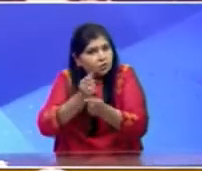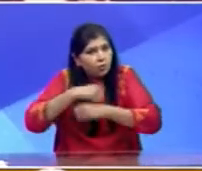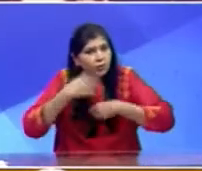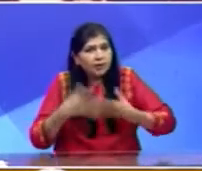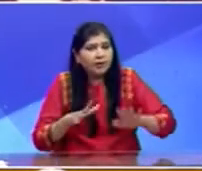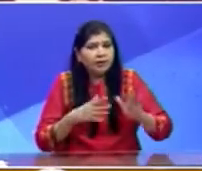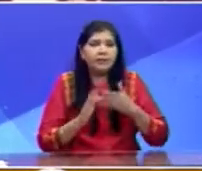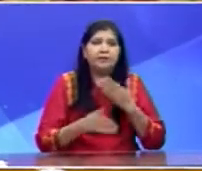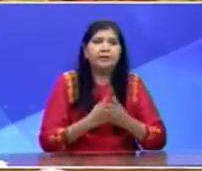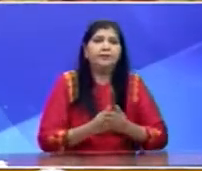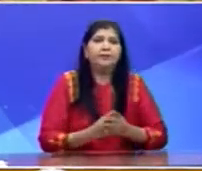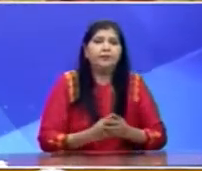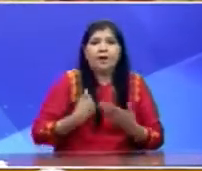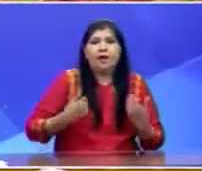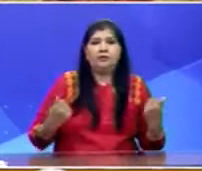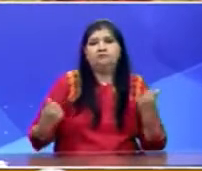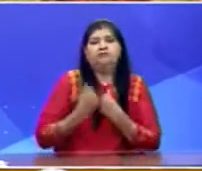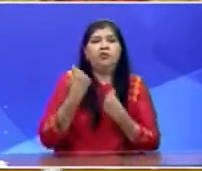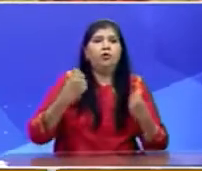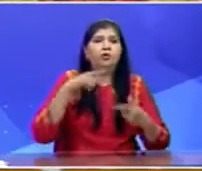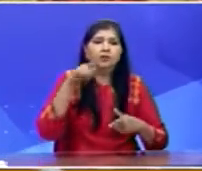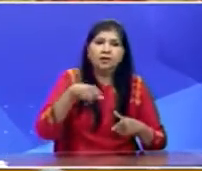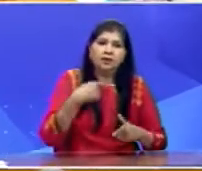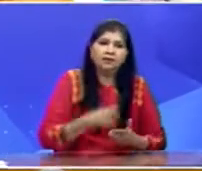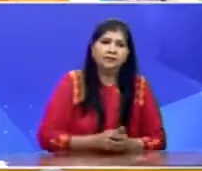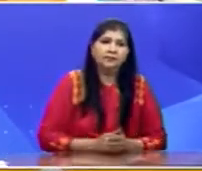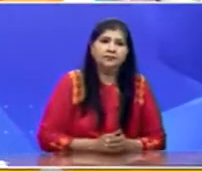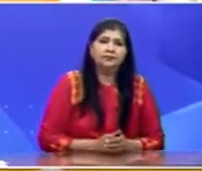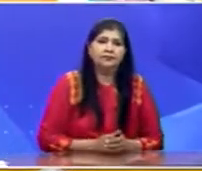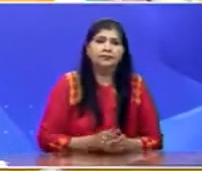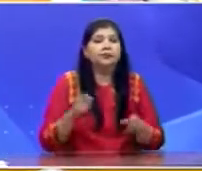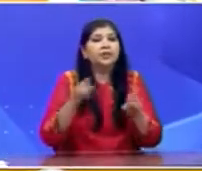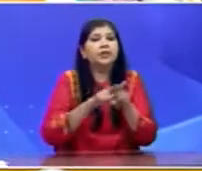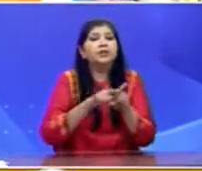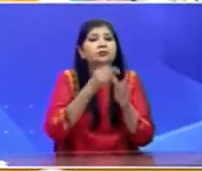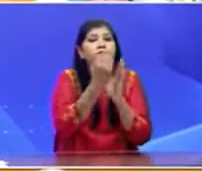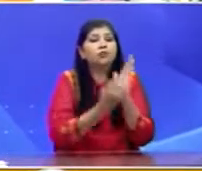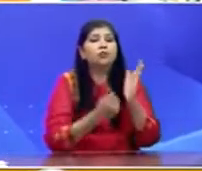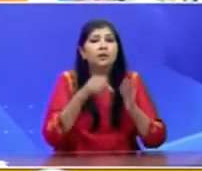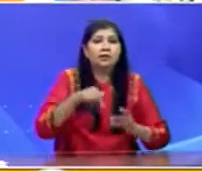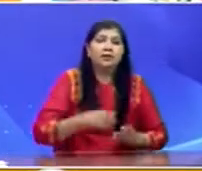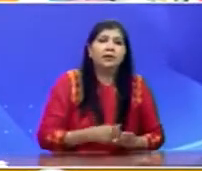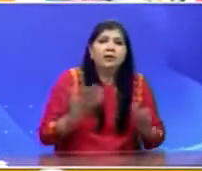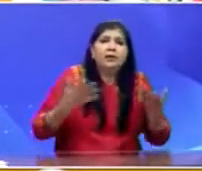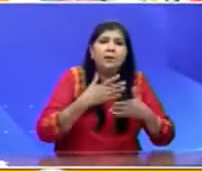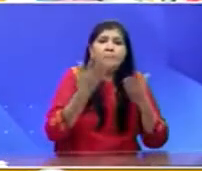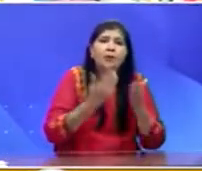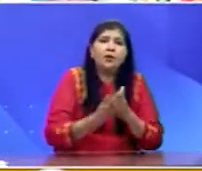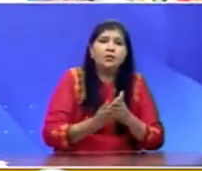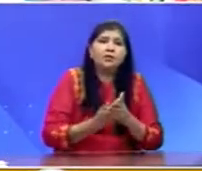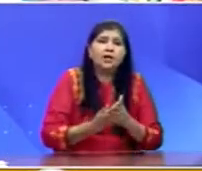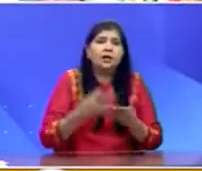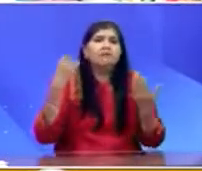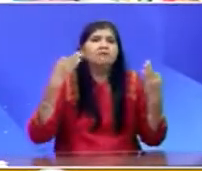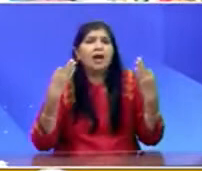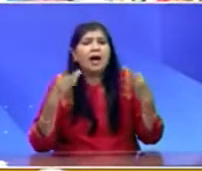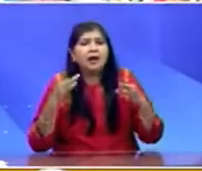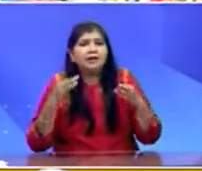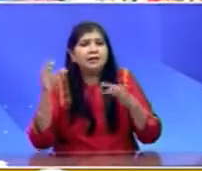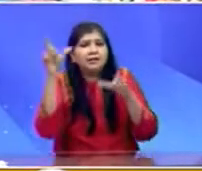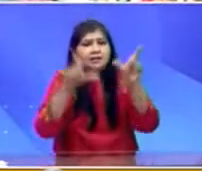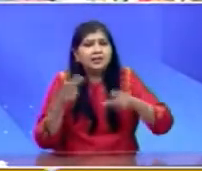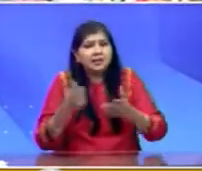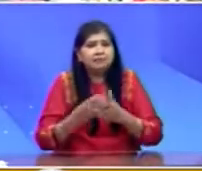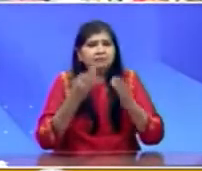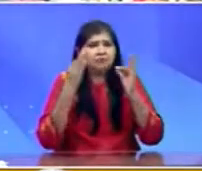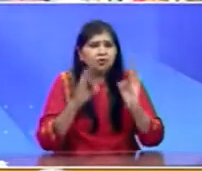का जमकर विरोध किया था। इस कार्यक्रम में बहुत सारे कलाकारों ने